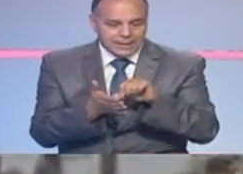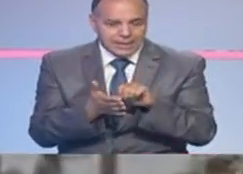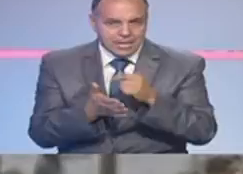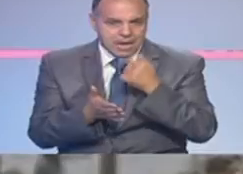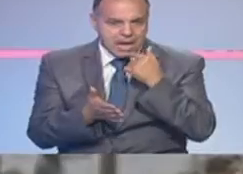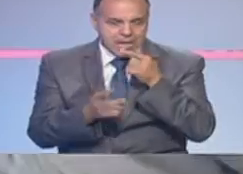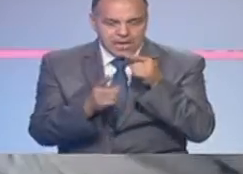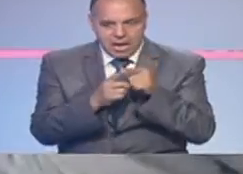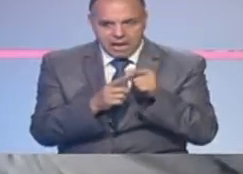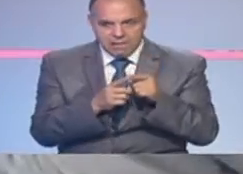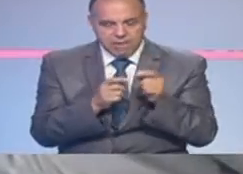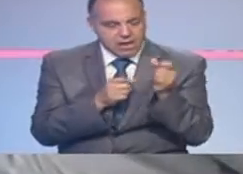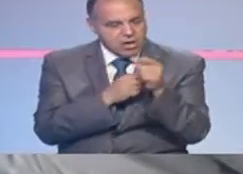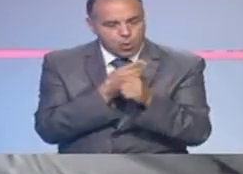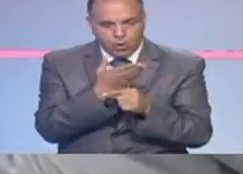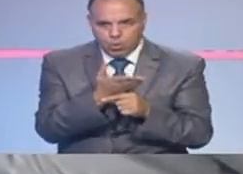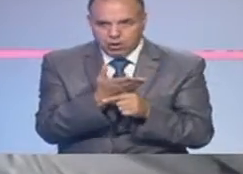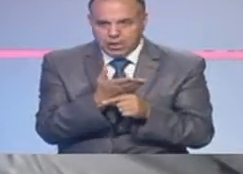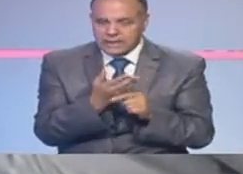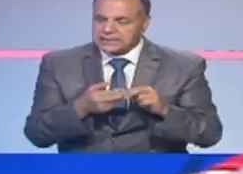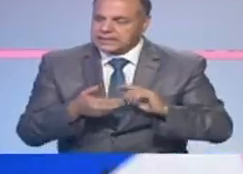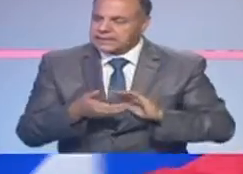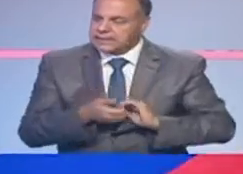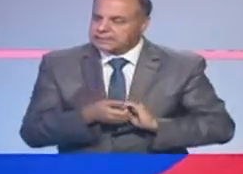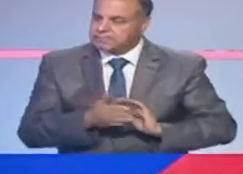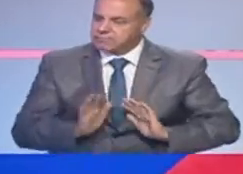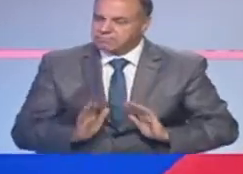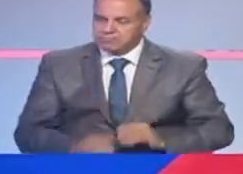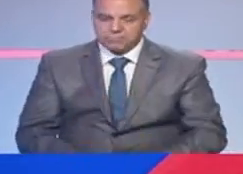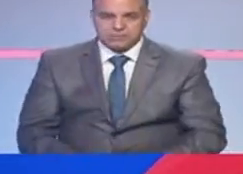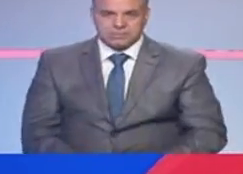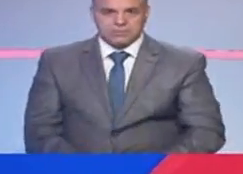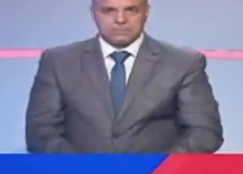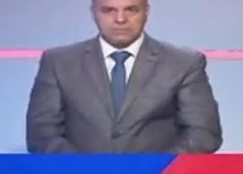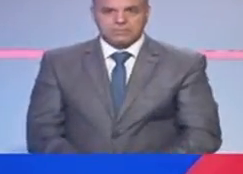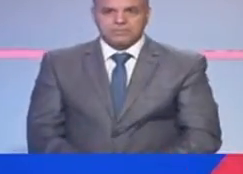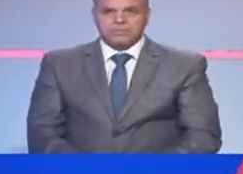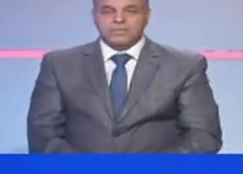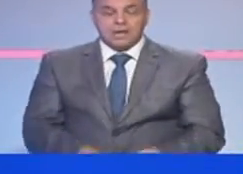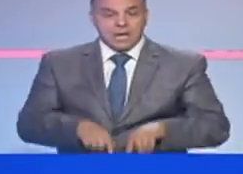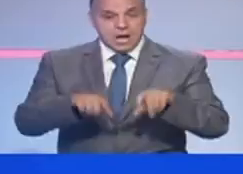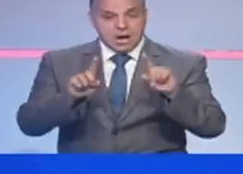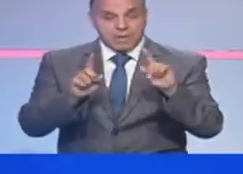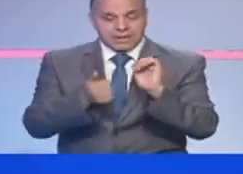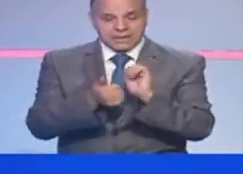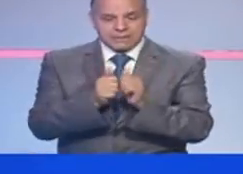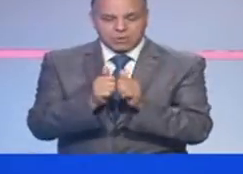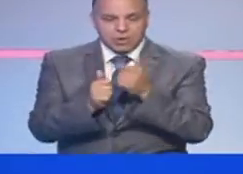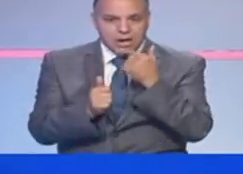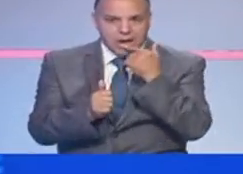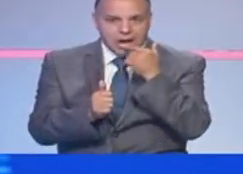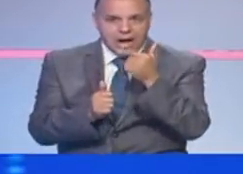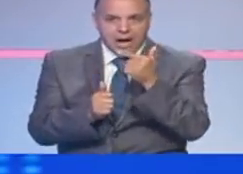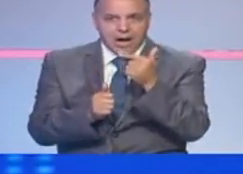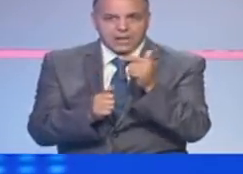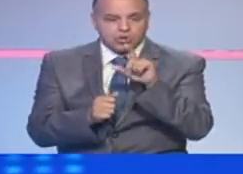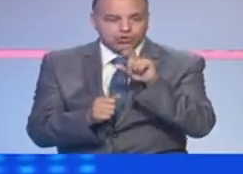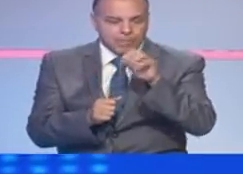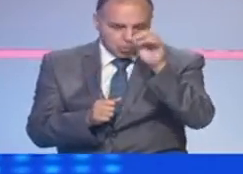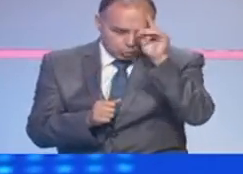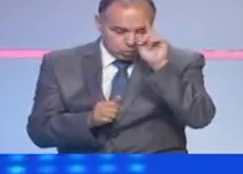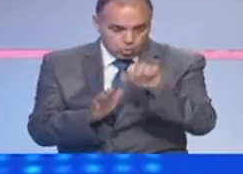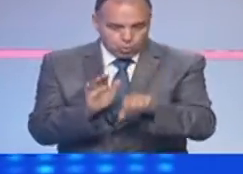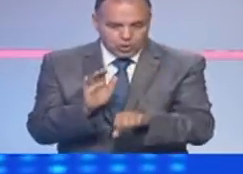ان اهدافها النوويه سلميا في اخبار الرياضه اعلنت الجامعه التونسيه